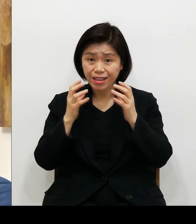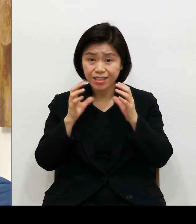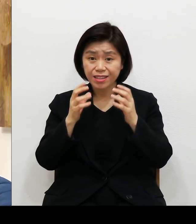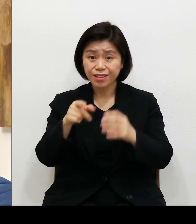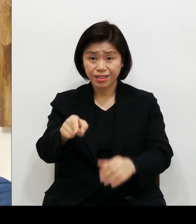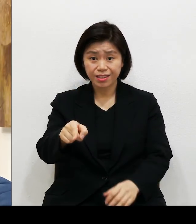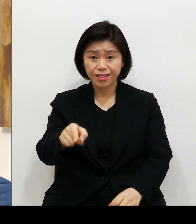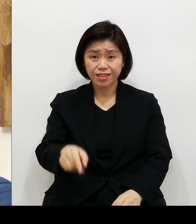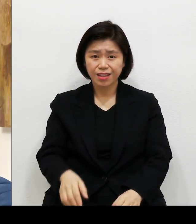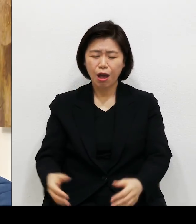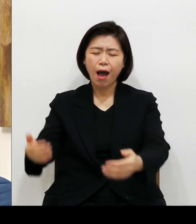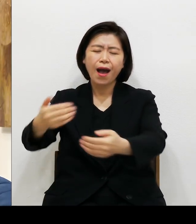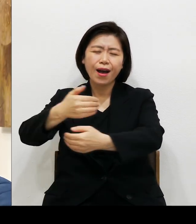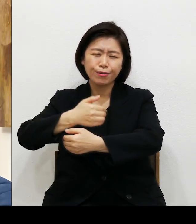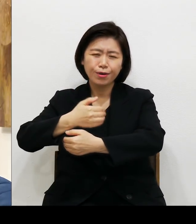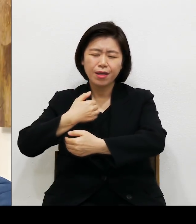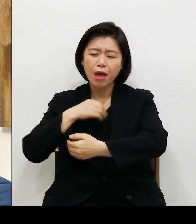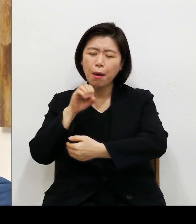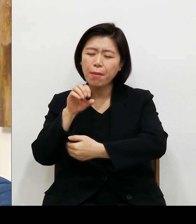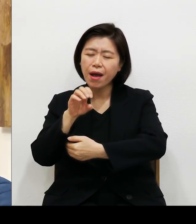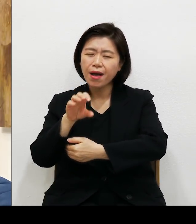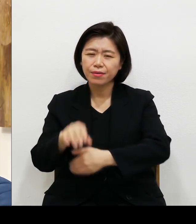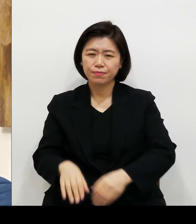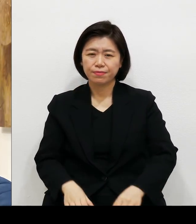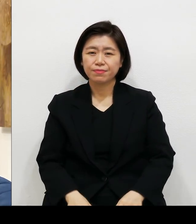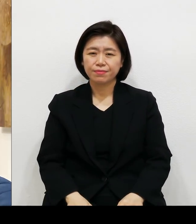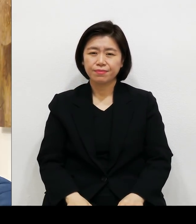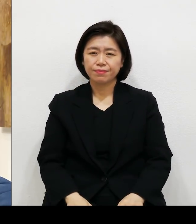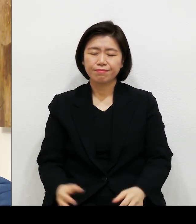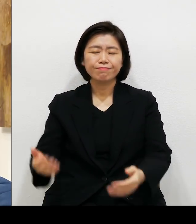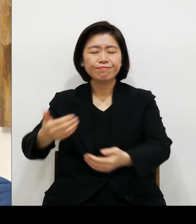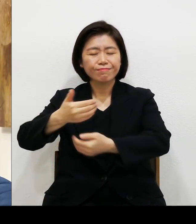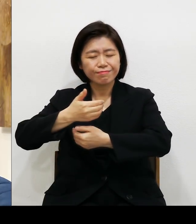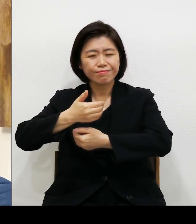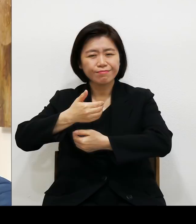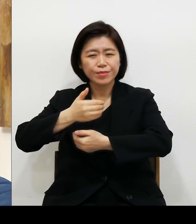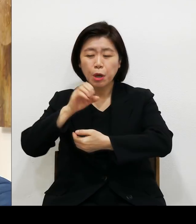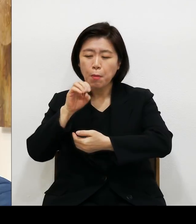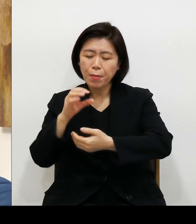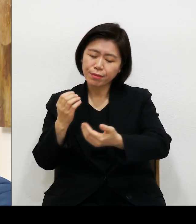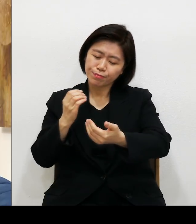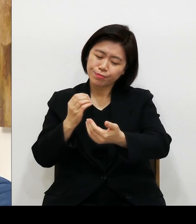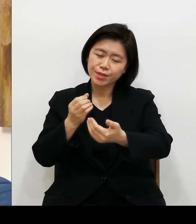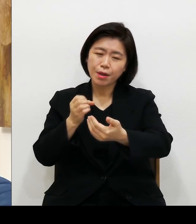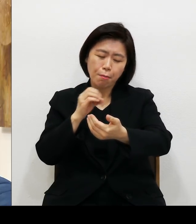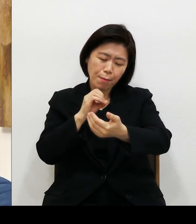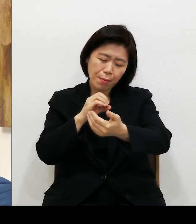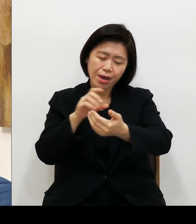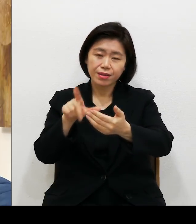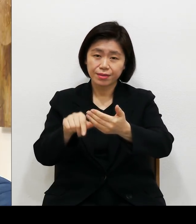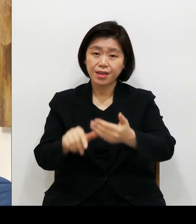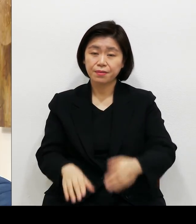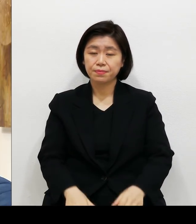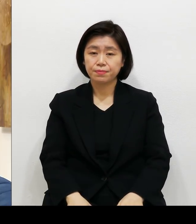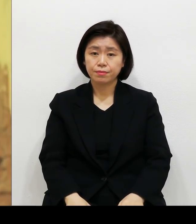아기한테 그 말을 해줘요. 귀에다 대고 제가 한 번씩 안아주고 젖도 먹이니까 너는 전혀 불쌍하지